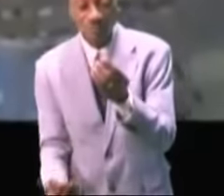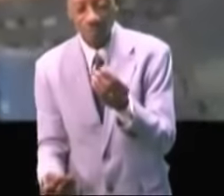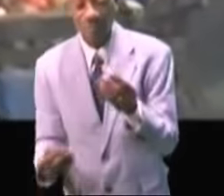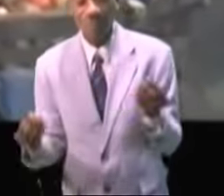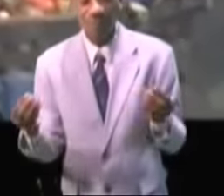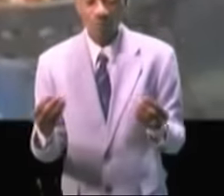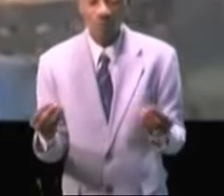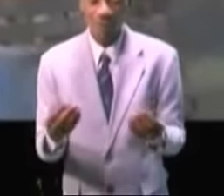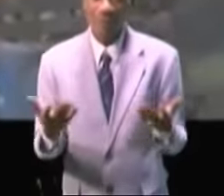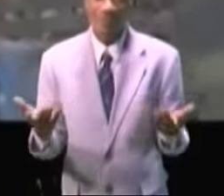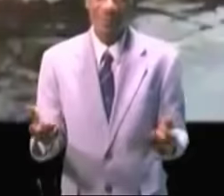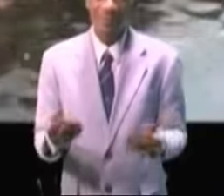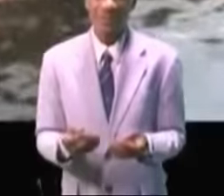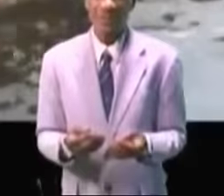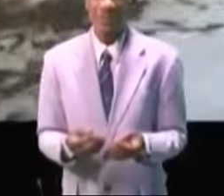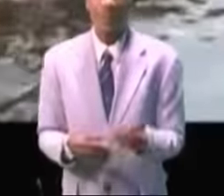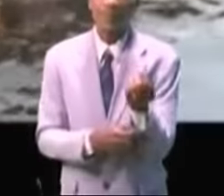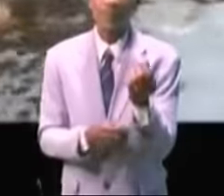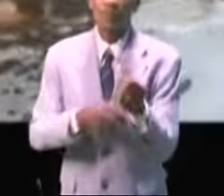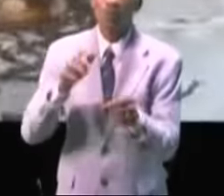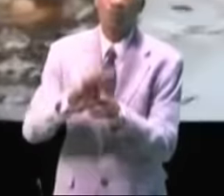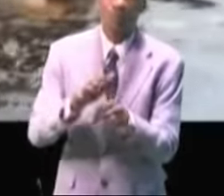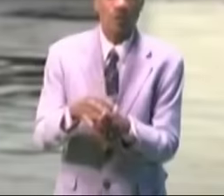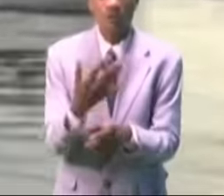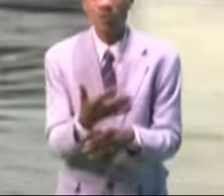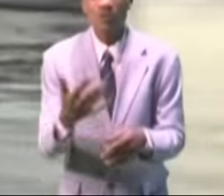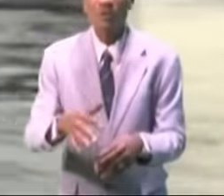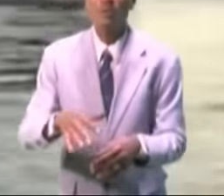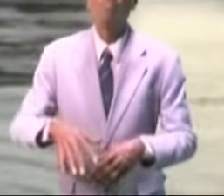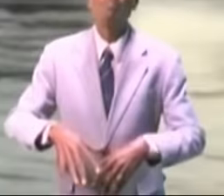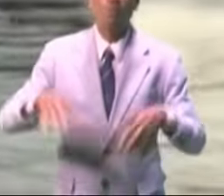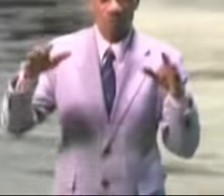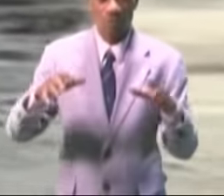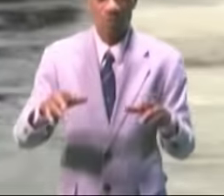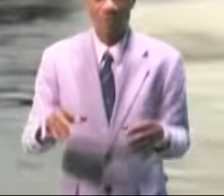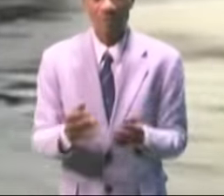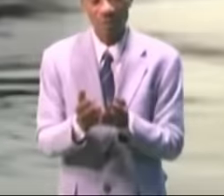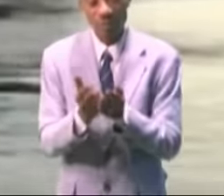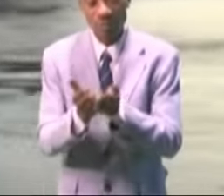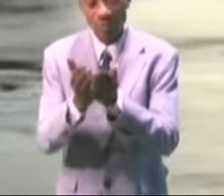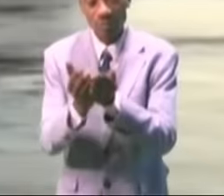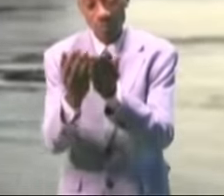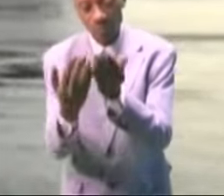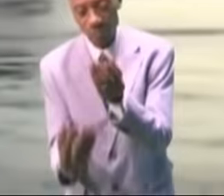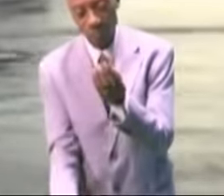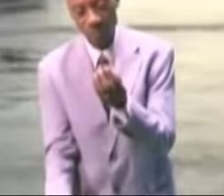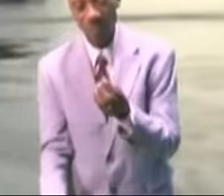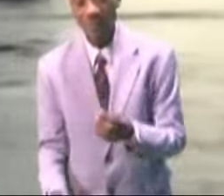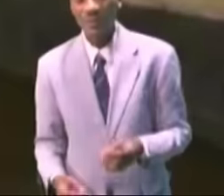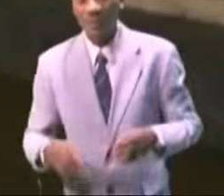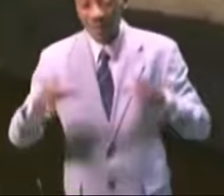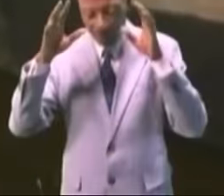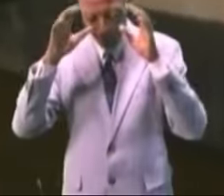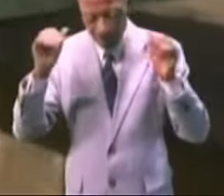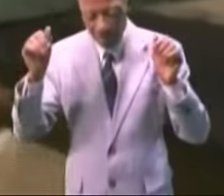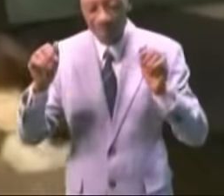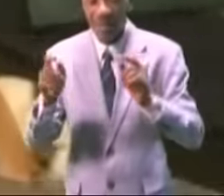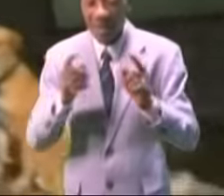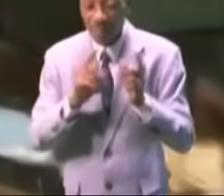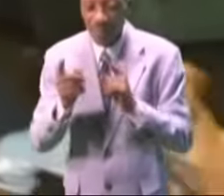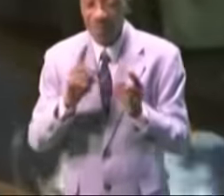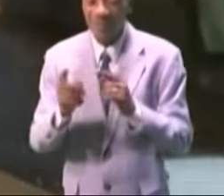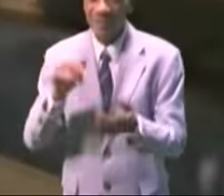Félix-Antoine Tshisekedi, très affecté par cette situation, a instruit les autorités sectorielles pour qu'une